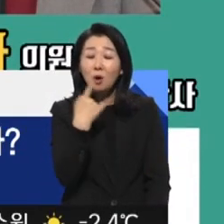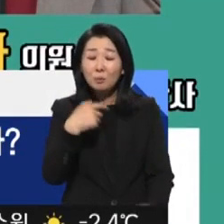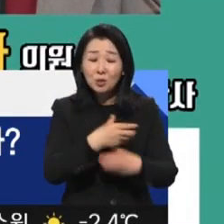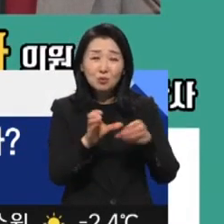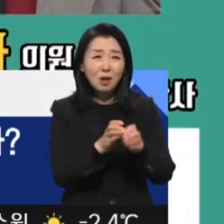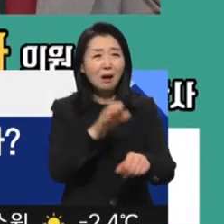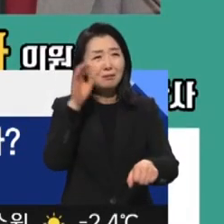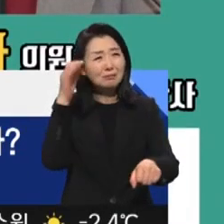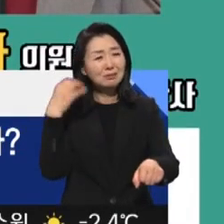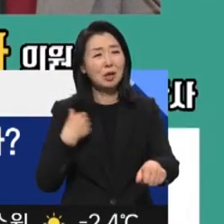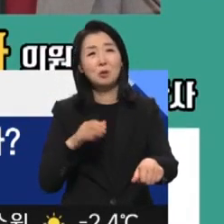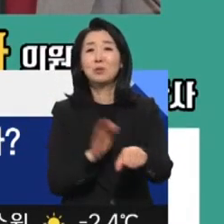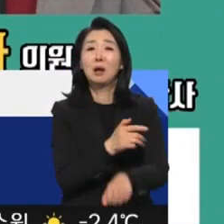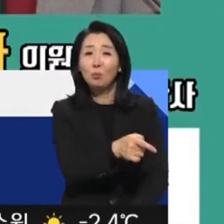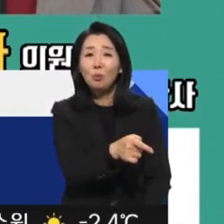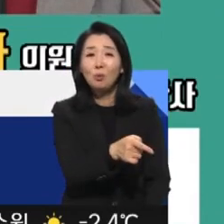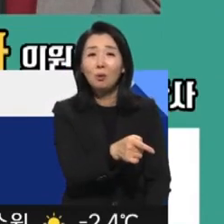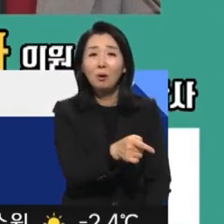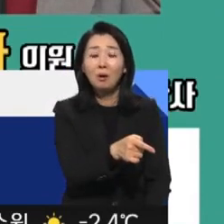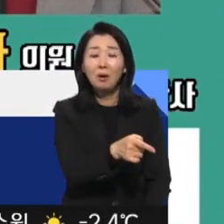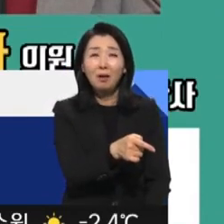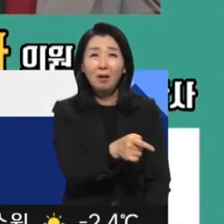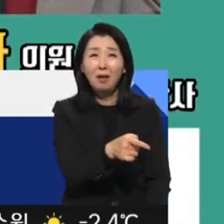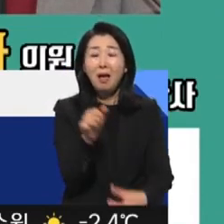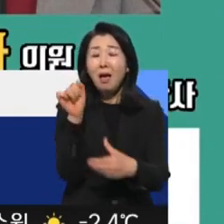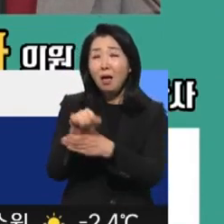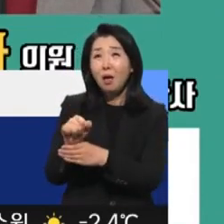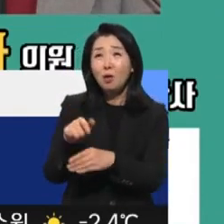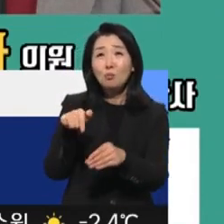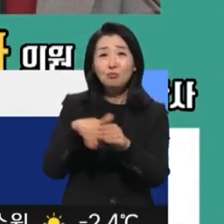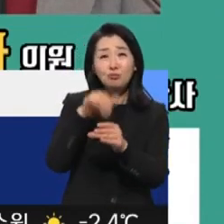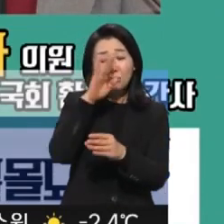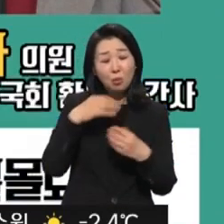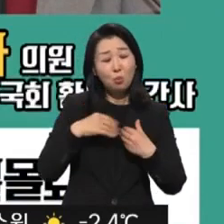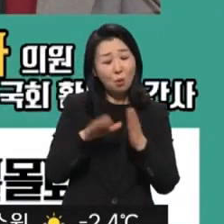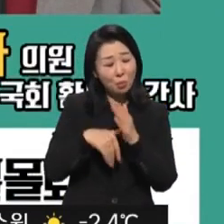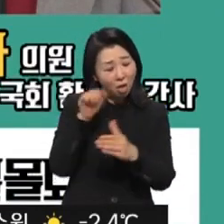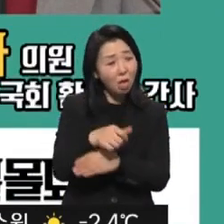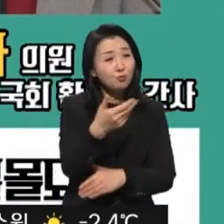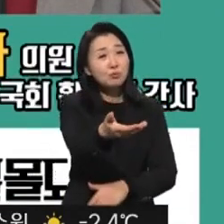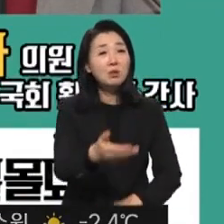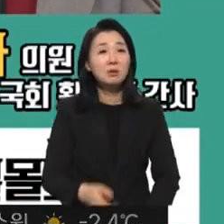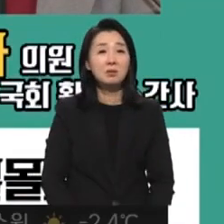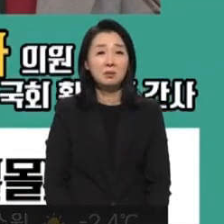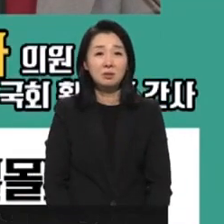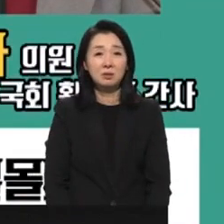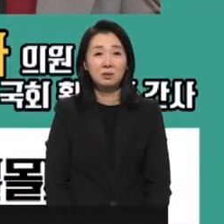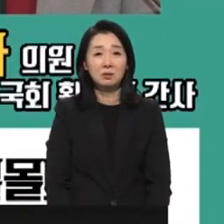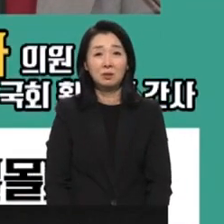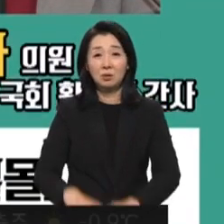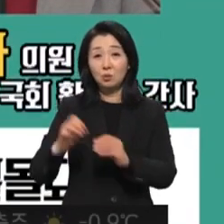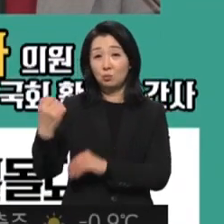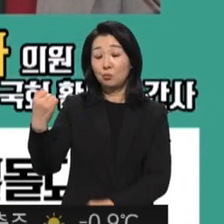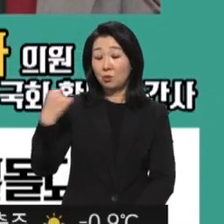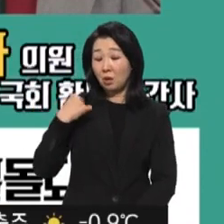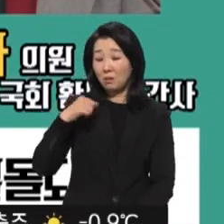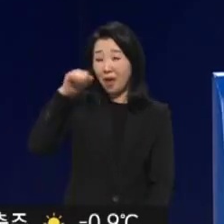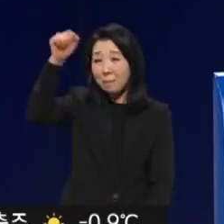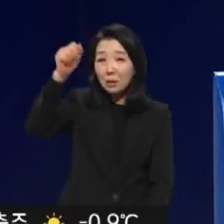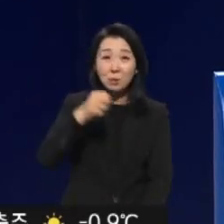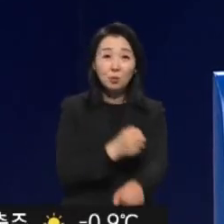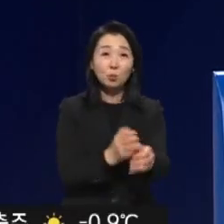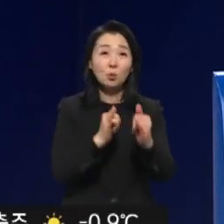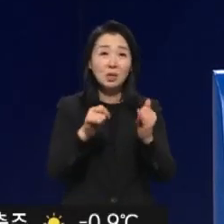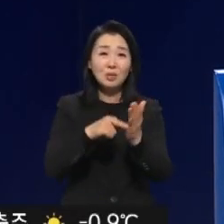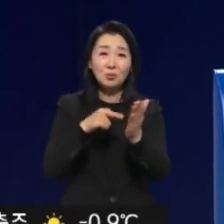책임도 클 것 같아요. 그럼 해줄 것 같으면 문재인 대통령 때 해줬으면 될 거 아니에요. 네, 국민의힘은 파업 노동자에게